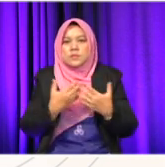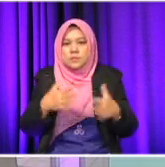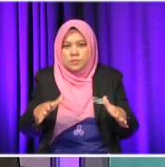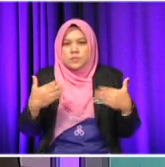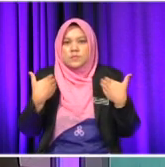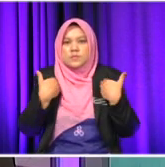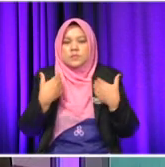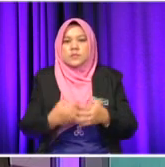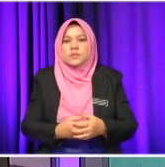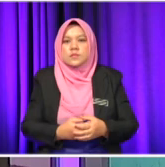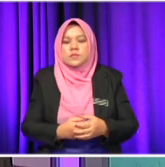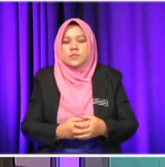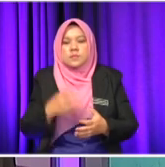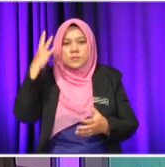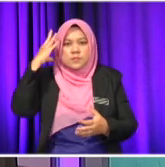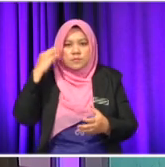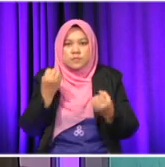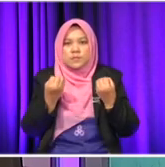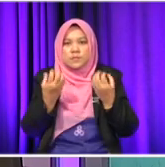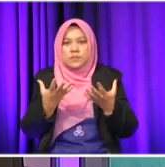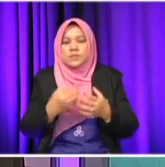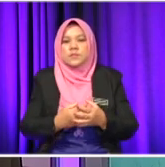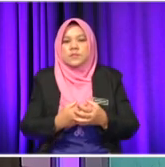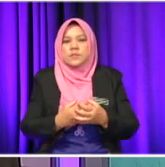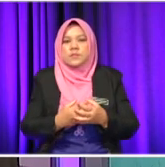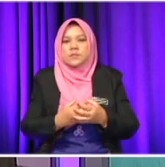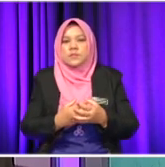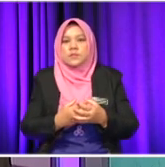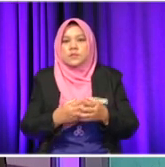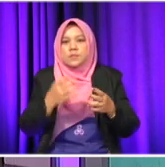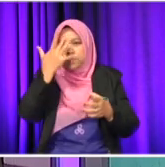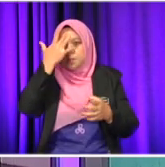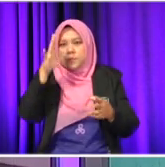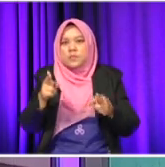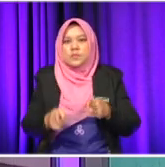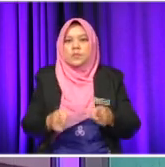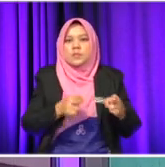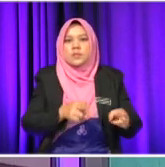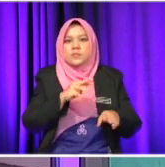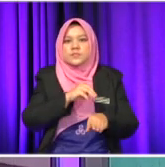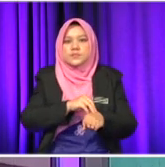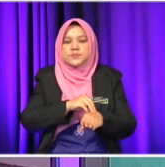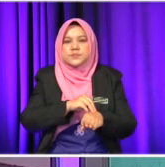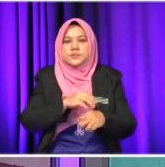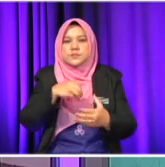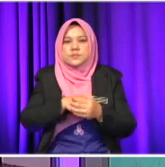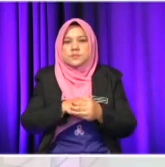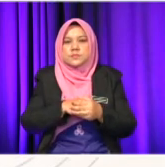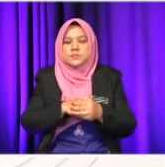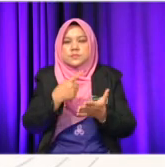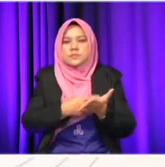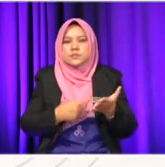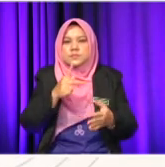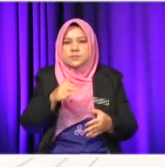dekat mission nih banyak Oke next cuka mengurus masuk Oke ini penting dalam apapun pekerjaan kita